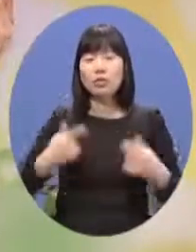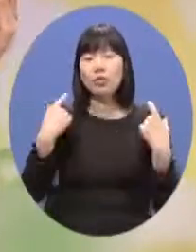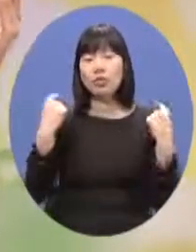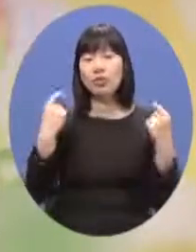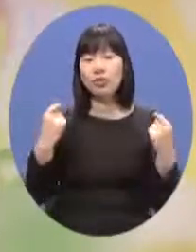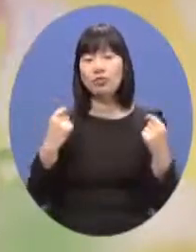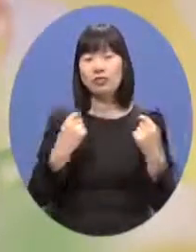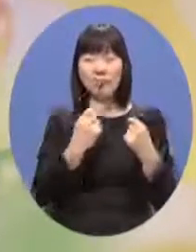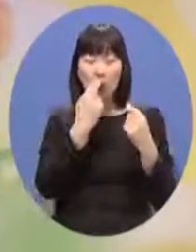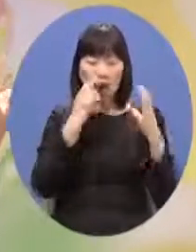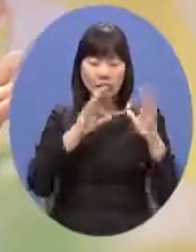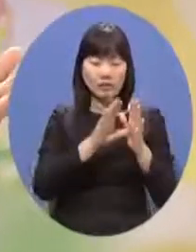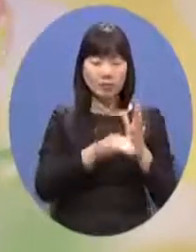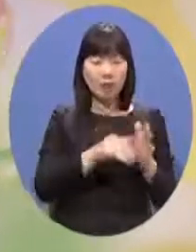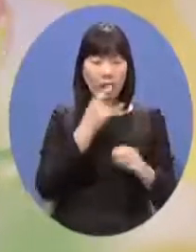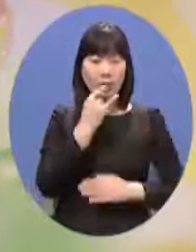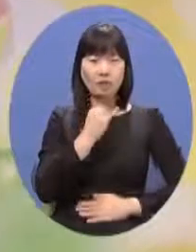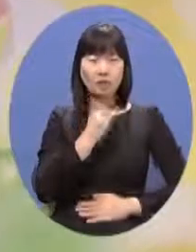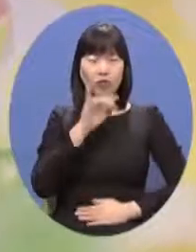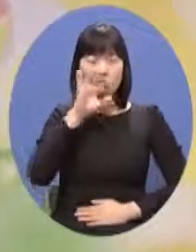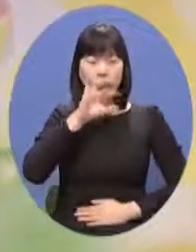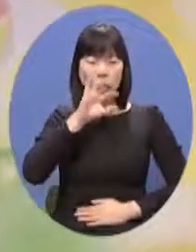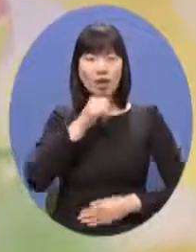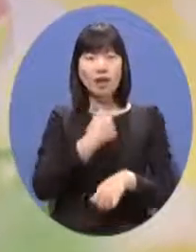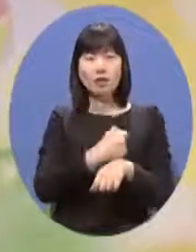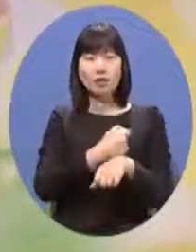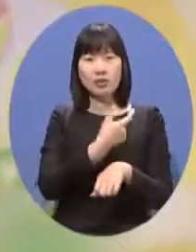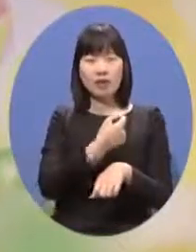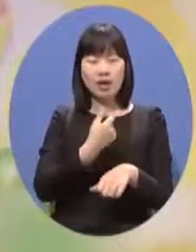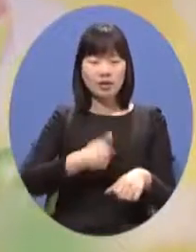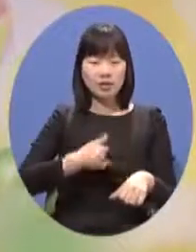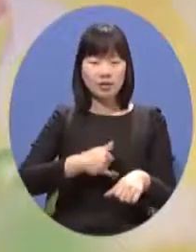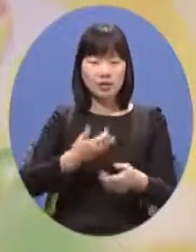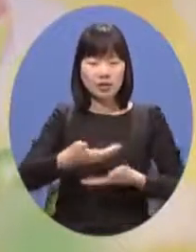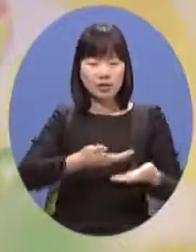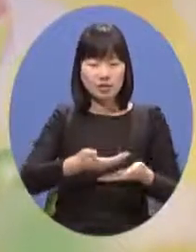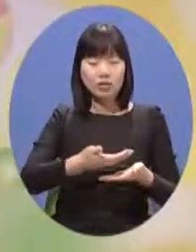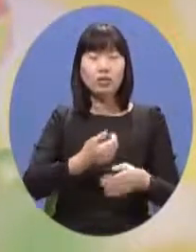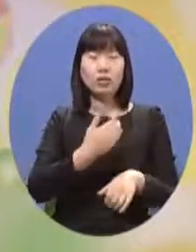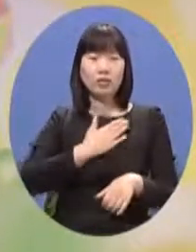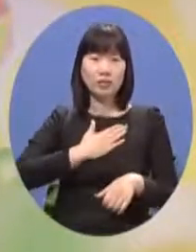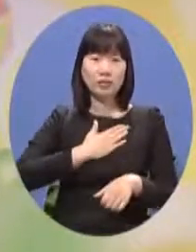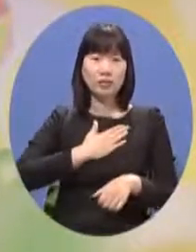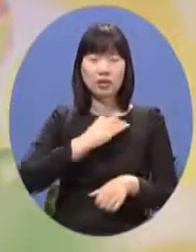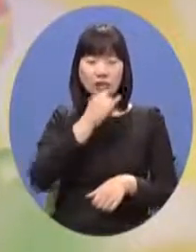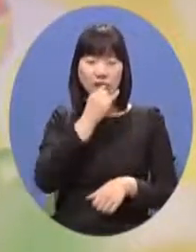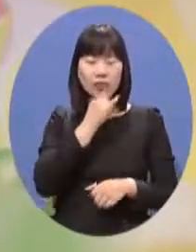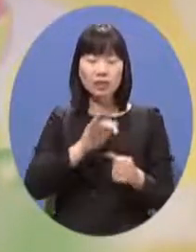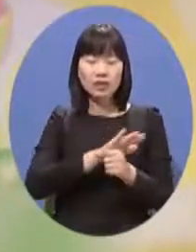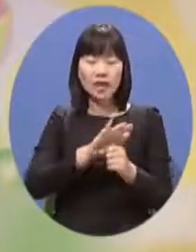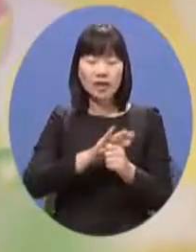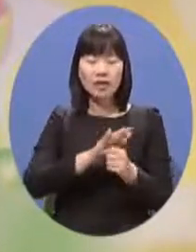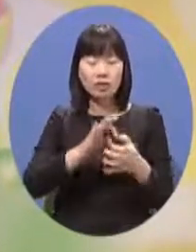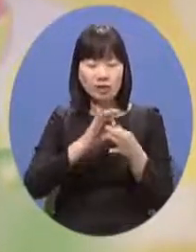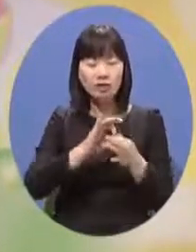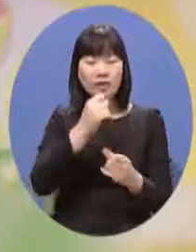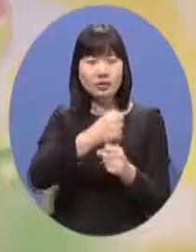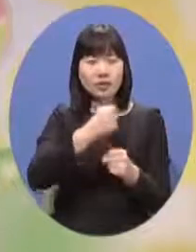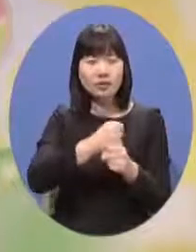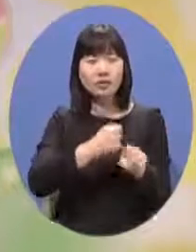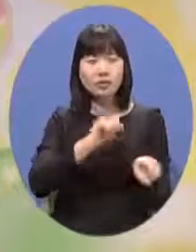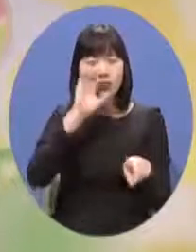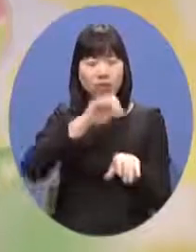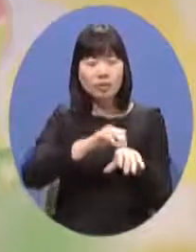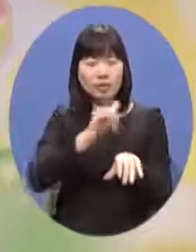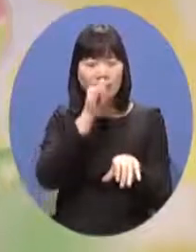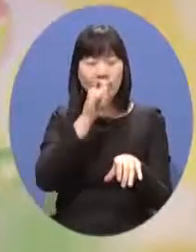엄마도 훈련하고 연습하는 것 같아요. 아이와 감정을 교류하고 애착을 형성하는 그런 훈련을 하는 것 같은데 이게 선생님